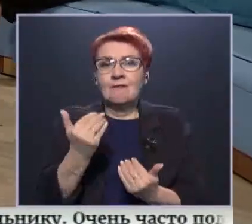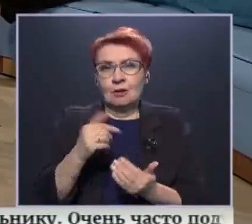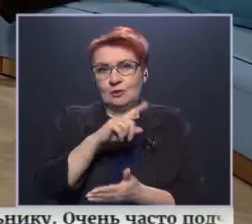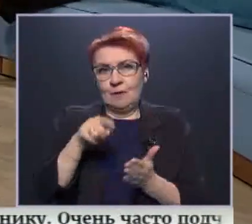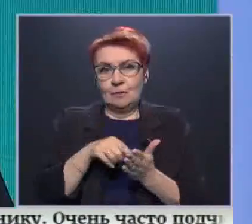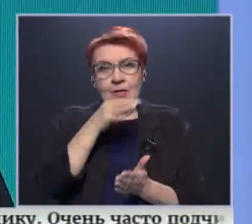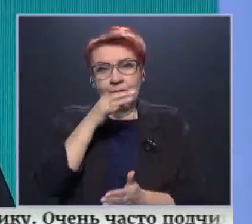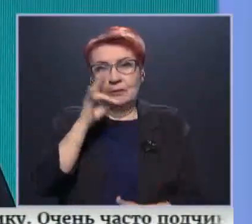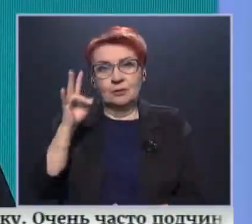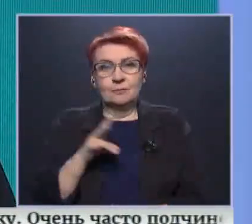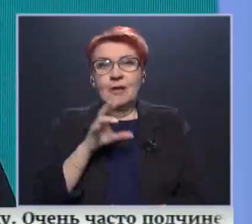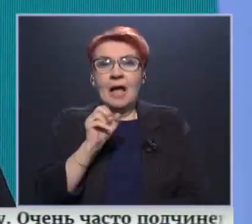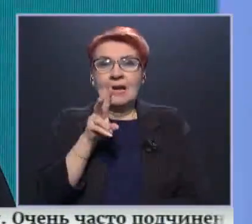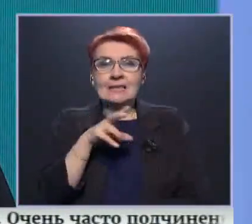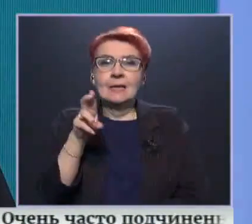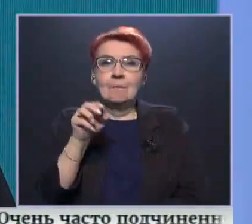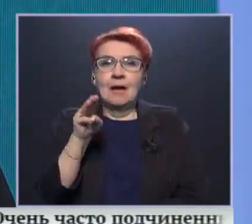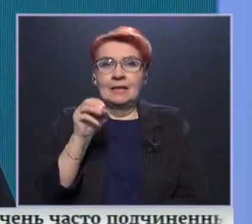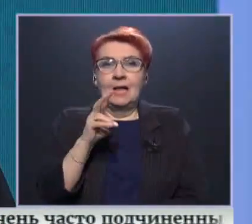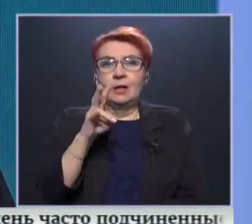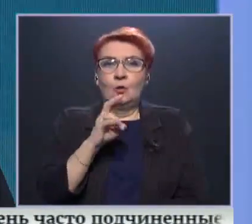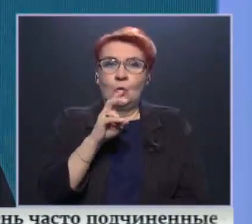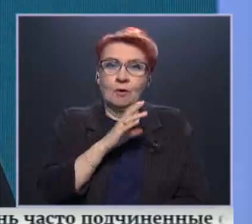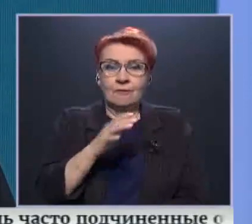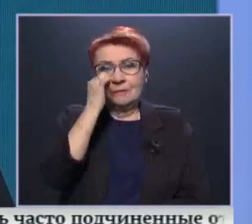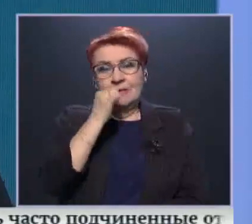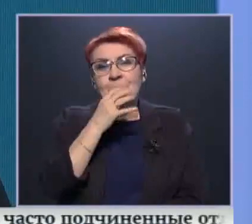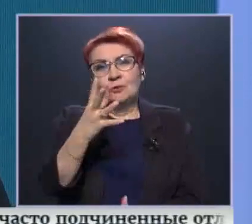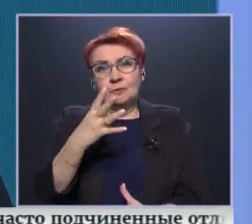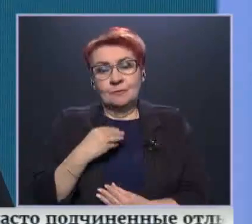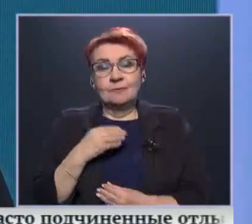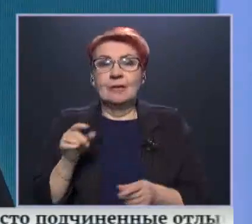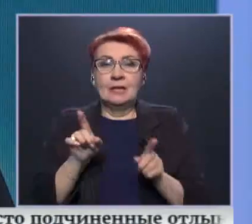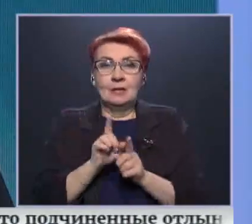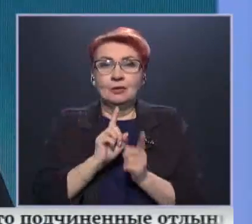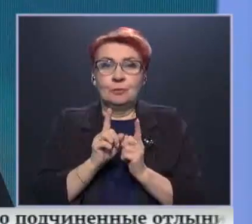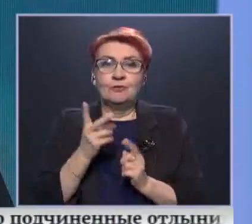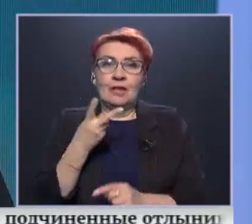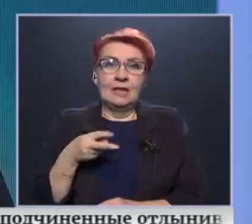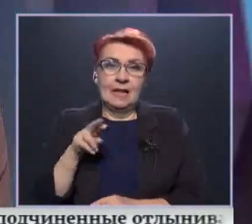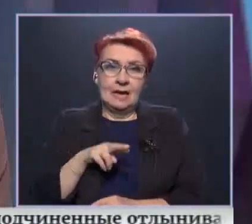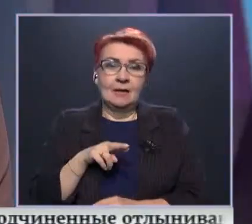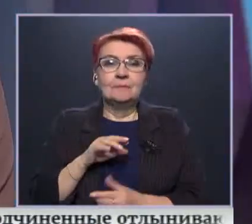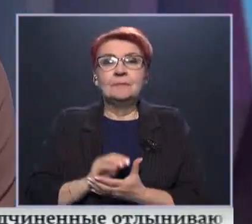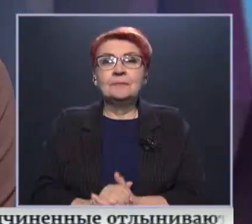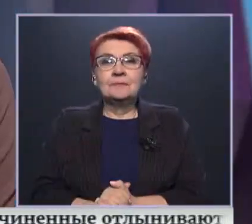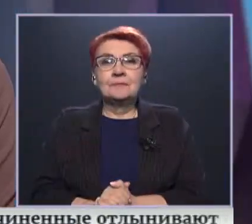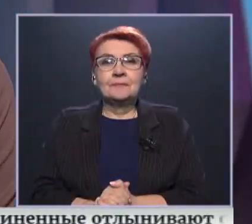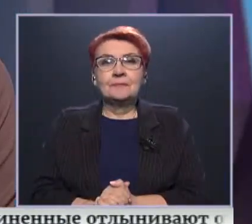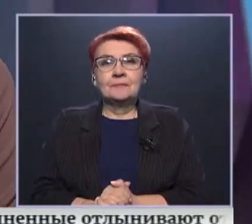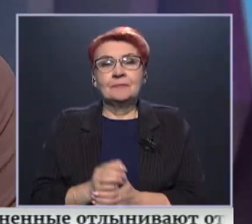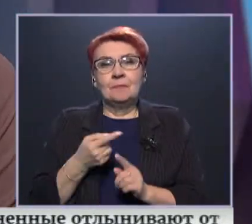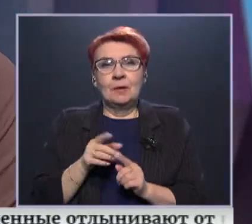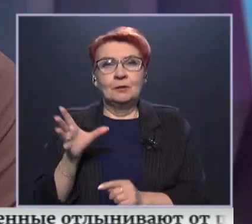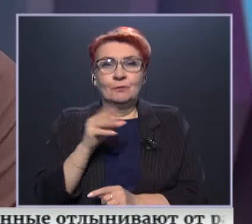Алексей Бетоногов. Отец Алексей, здравствуйте. Спасибо добрый большое, вечер. Что вы с нами. Ну и также Нелли Прянишникова у нас сегодня, сурдопереводчик. Поэтому